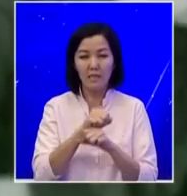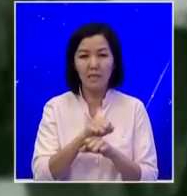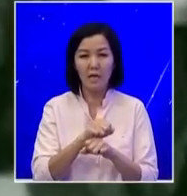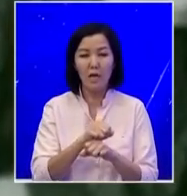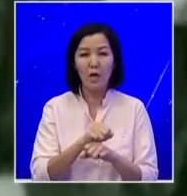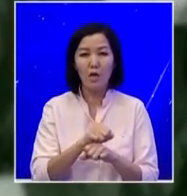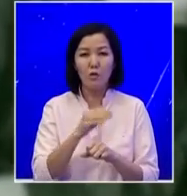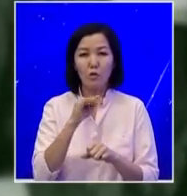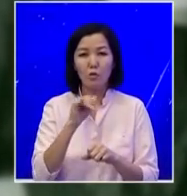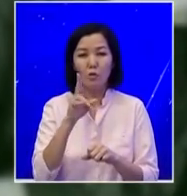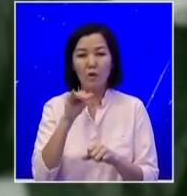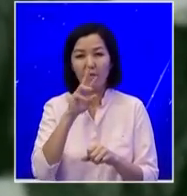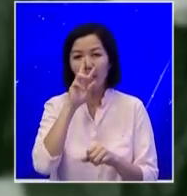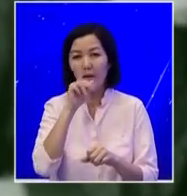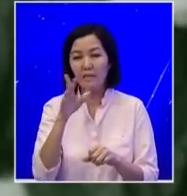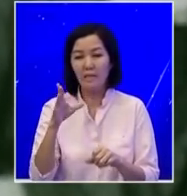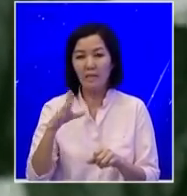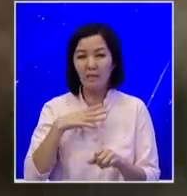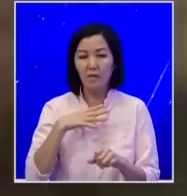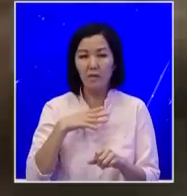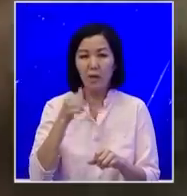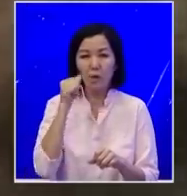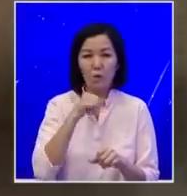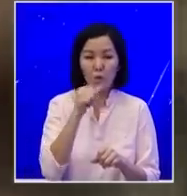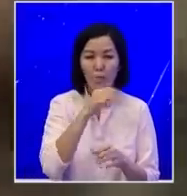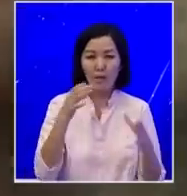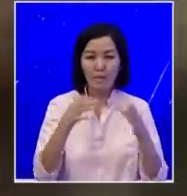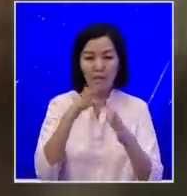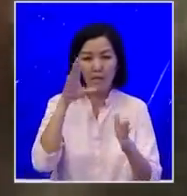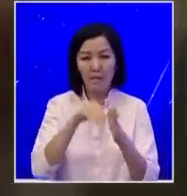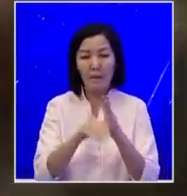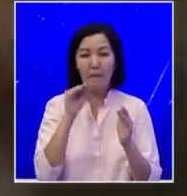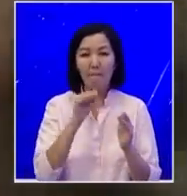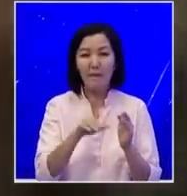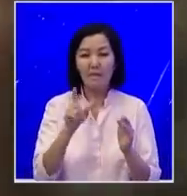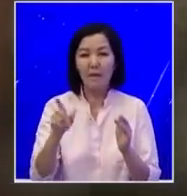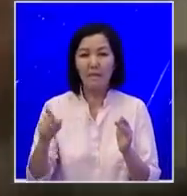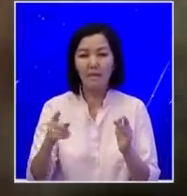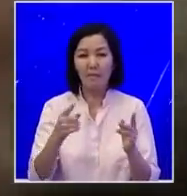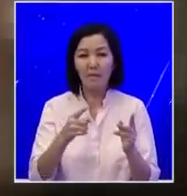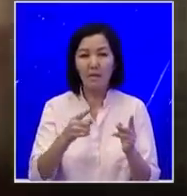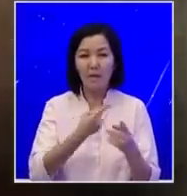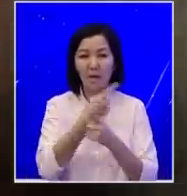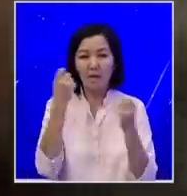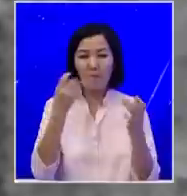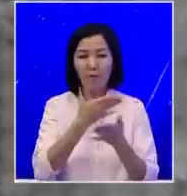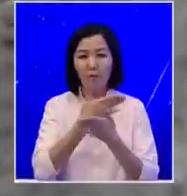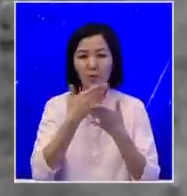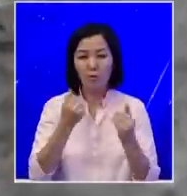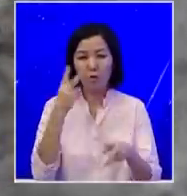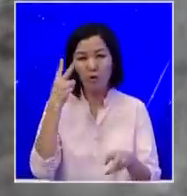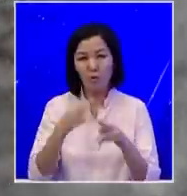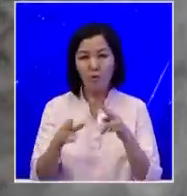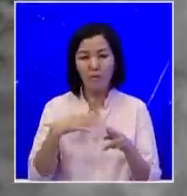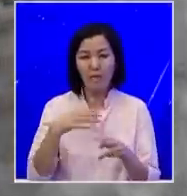қателіктері үшін ақтаңдақ көп болып, аса құпия санатына кіреді. Мыңдаған тұлғалар мәлімет жоқтығынан хабарсыз танылды.